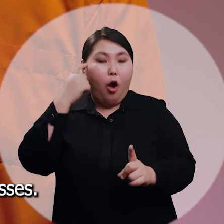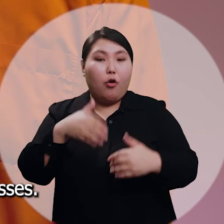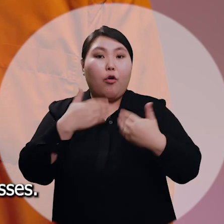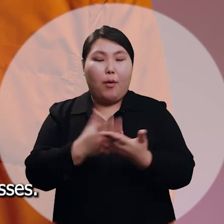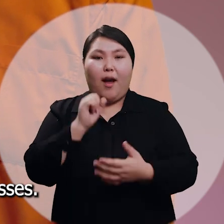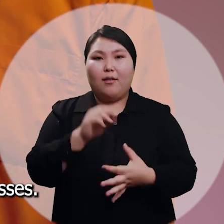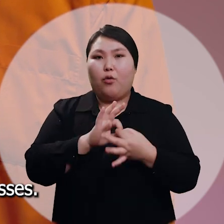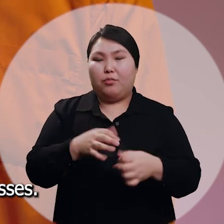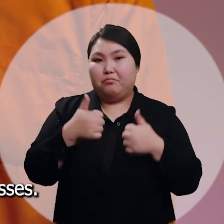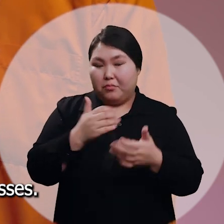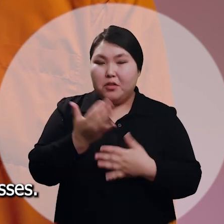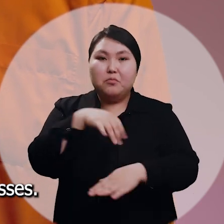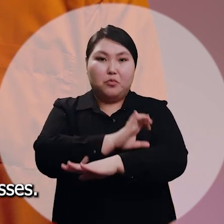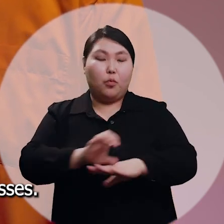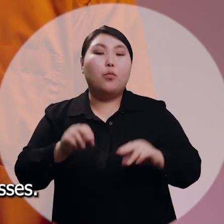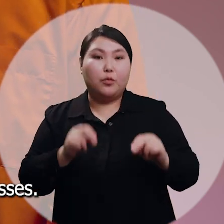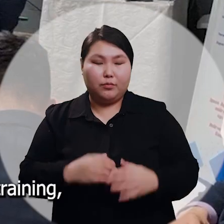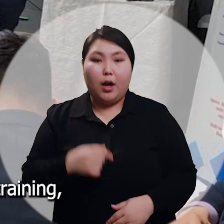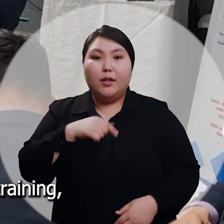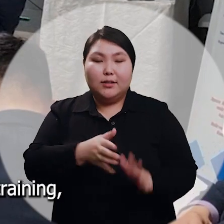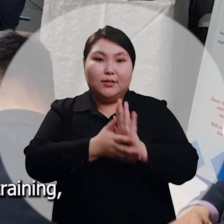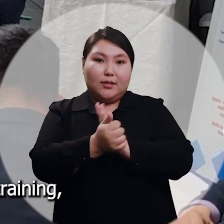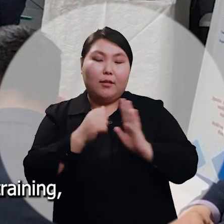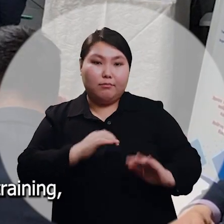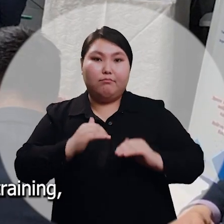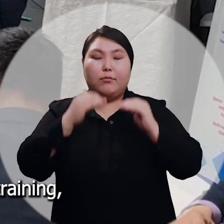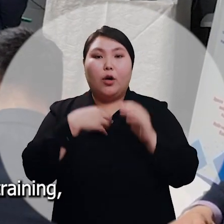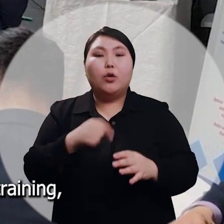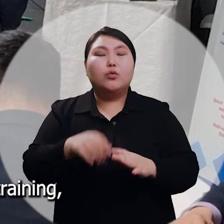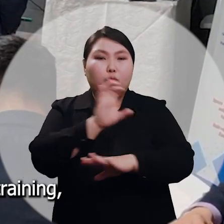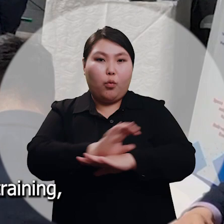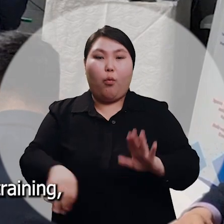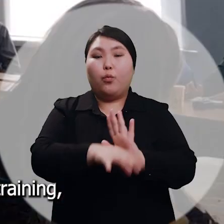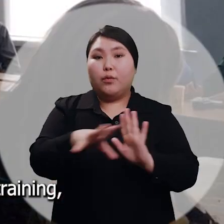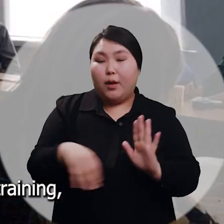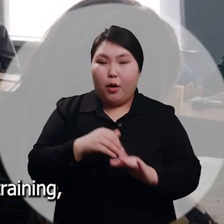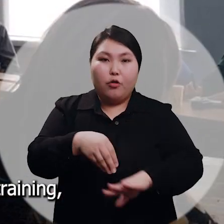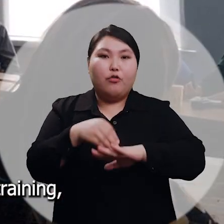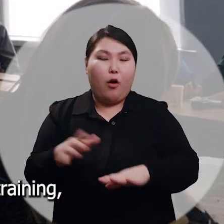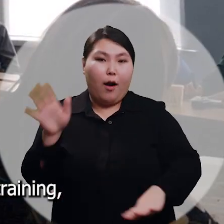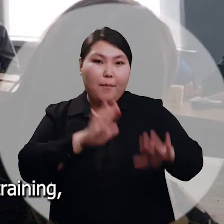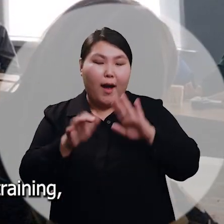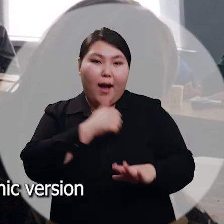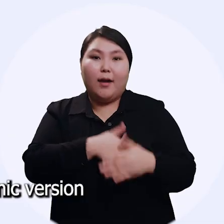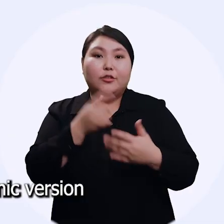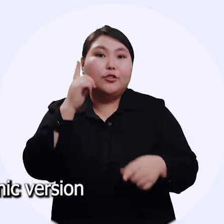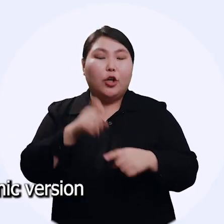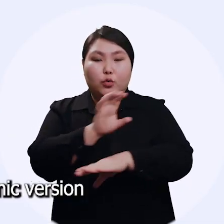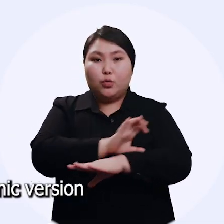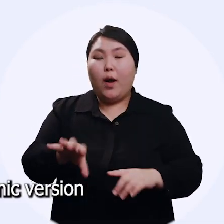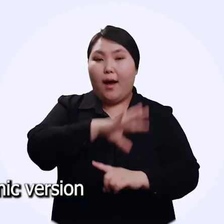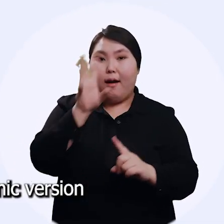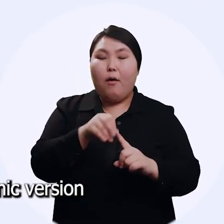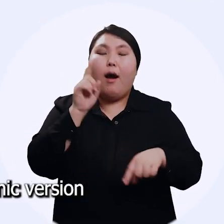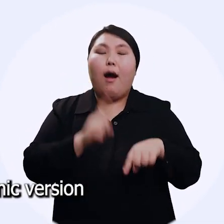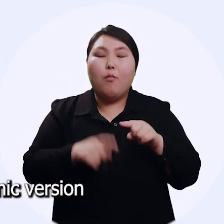ойлгүл өхчаггарай хачалбогталтай им сургулт болсан. Угэ чадуах бихчуудыг сургултыйн хүртээмж, тохтвэрто байдлиг хангах сургултыйн